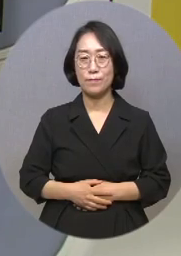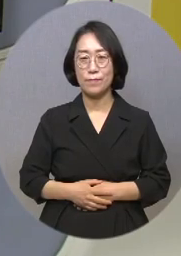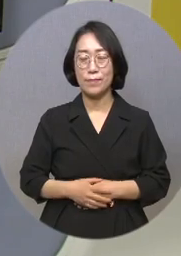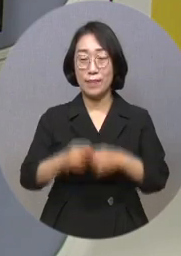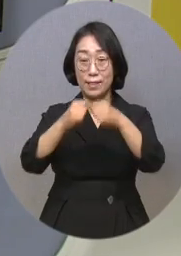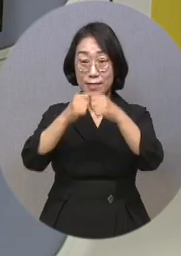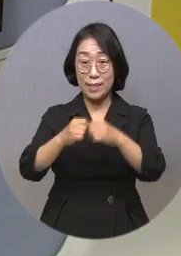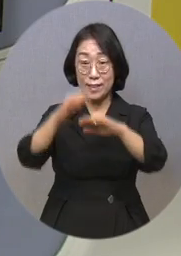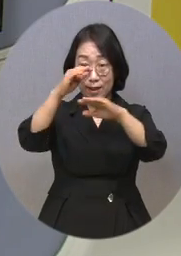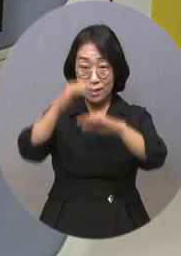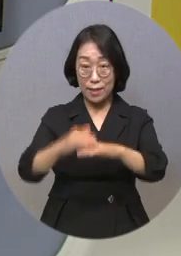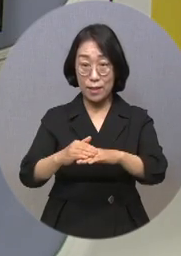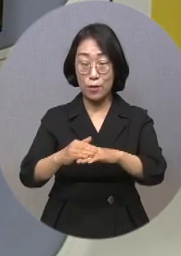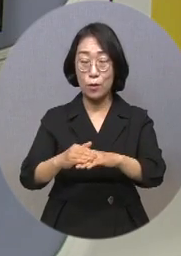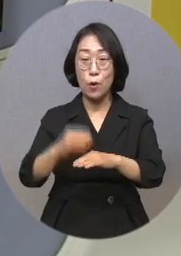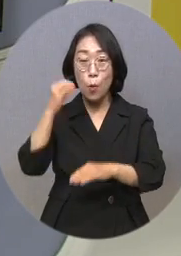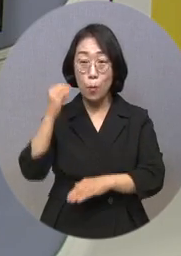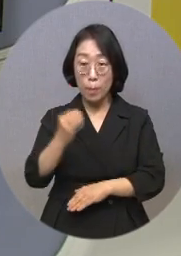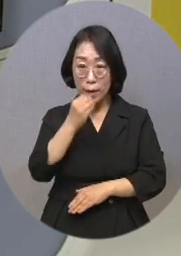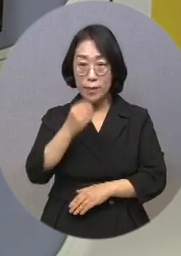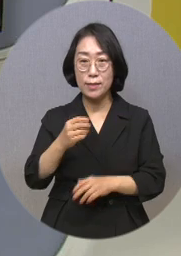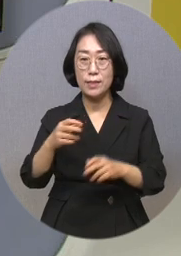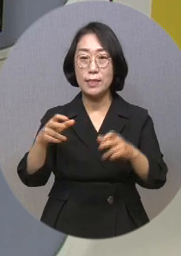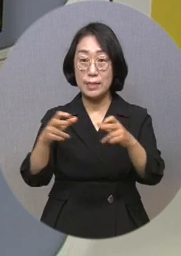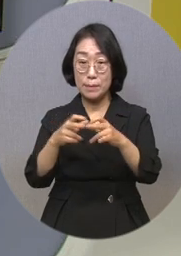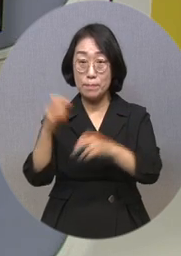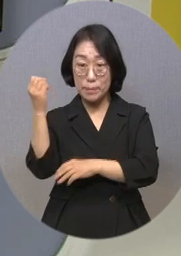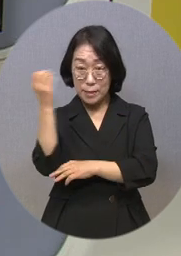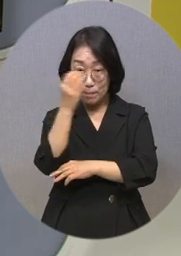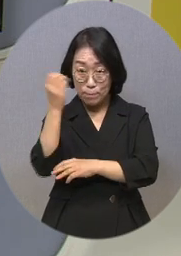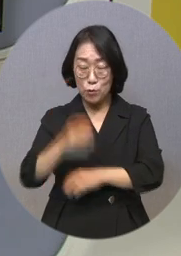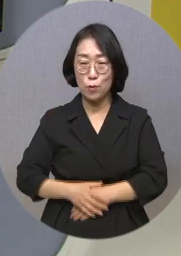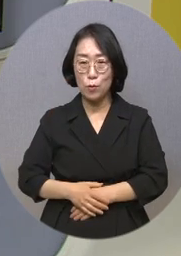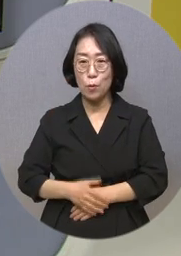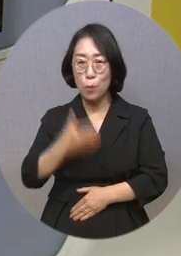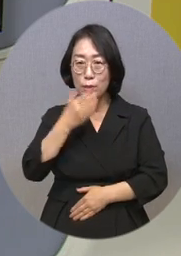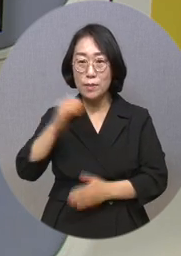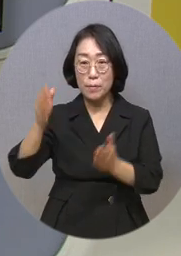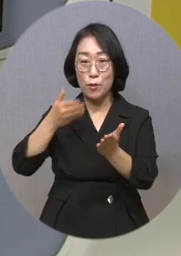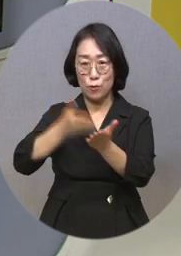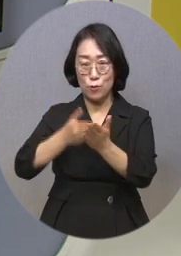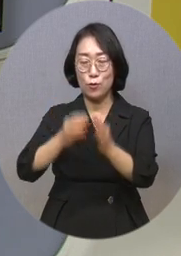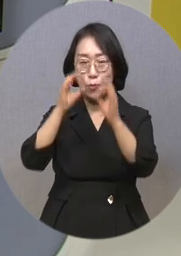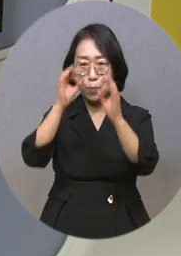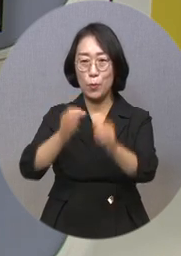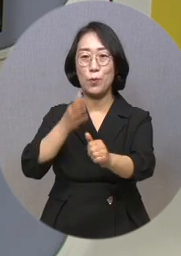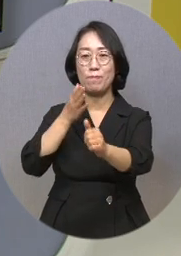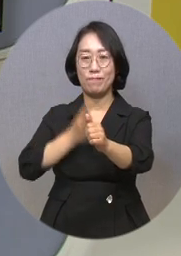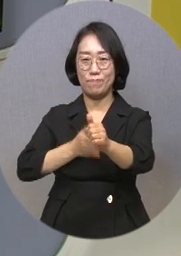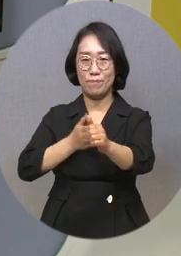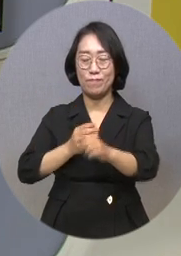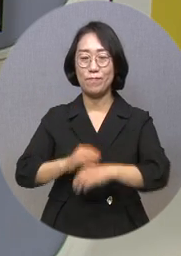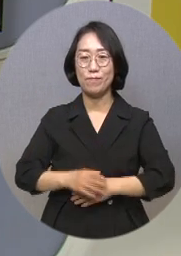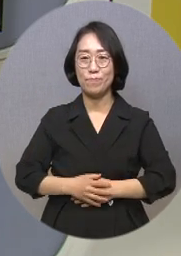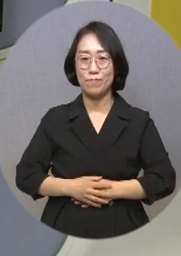이 밖에 자세한 사항은 웰페어 뉴스 홈페이지와 장애인신문, 복지TV 뉴스를 통해 확인할 수 있습니다.